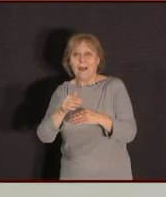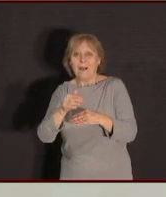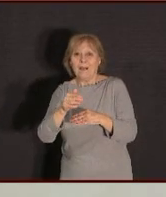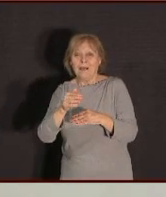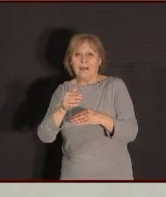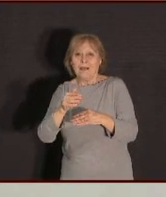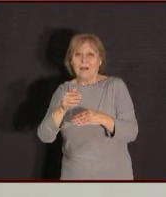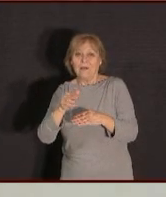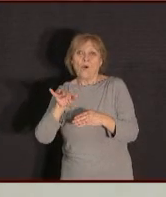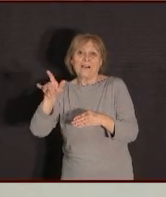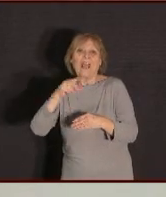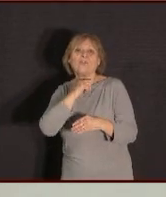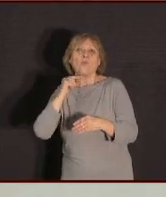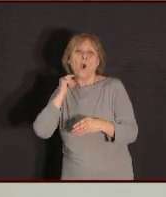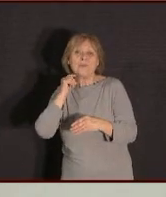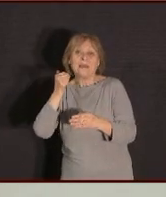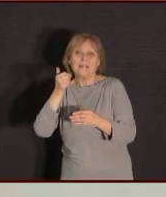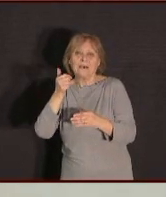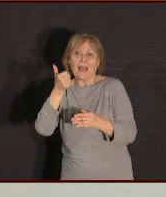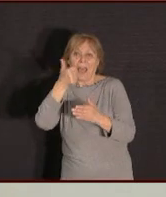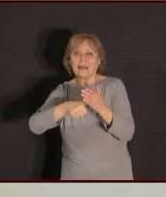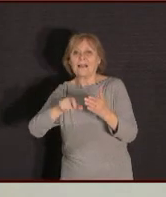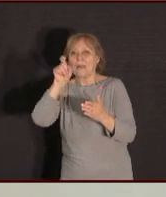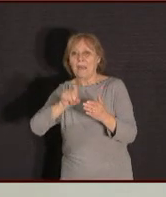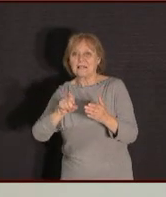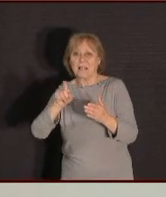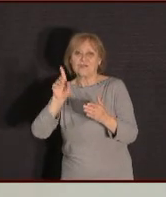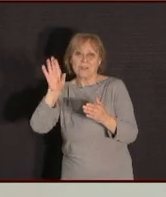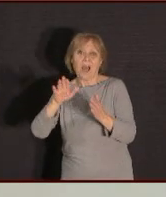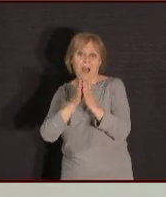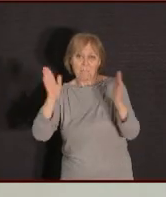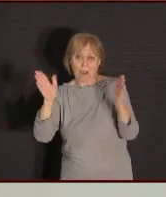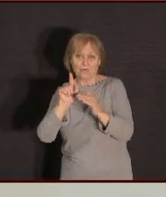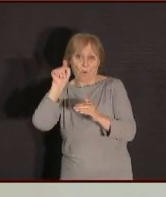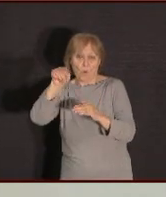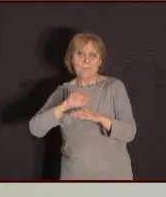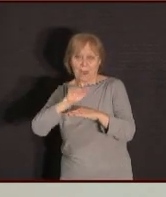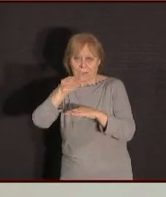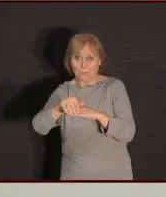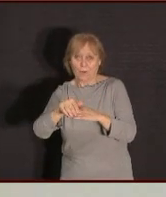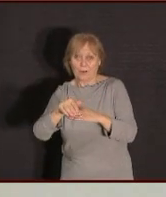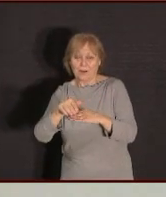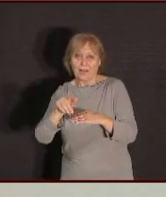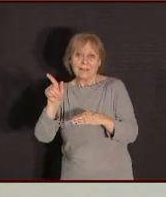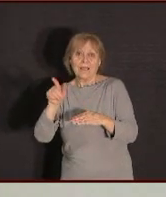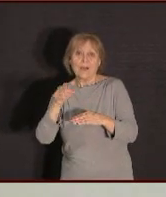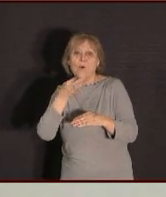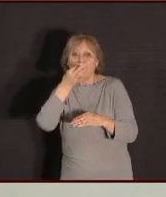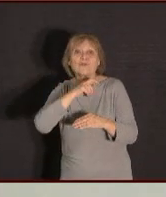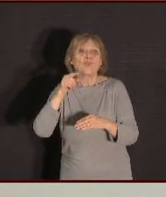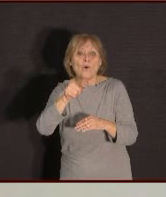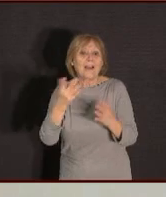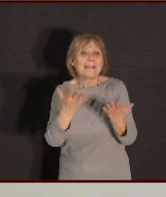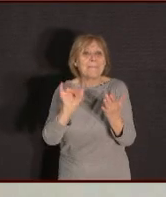ko gre tudi duhovnik enkrat mesečno, tam imajo sveto mašo v Mariboru. in ga vprašajo, kje imate